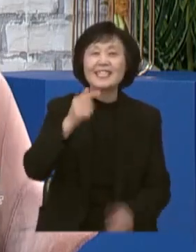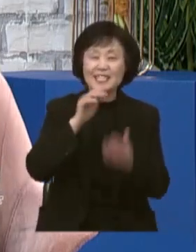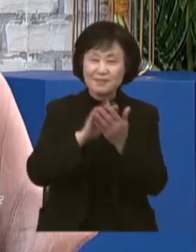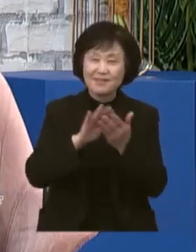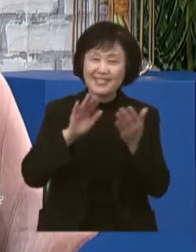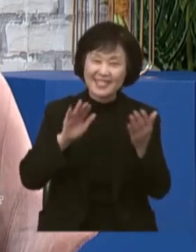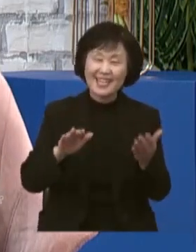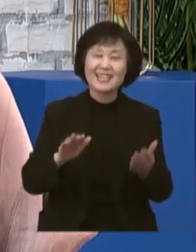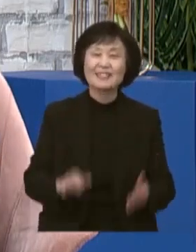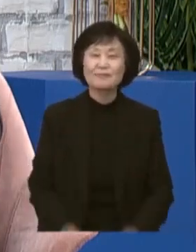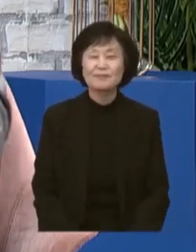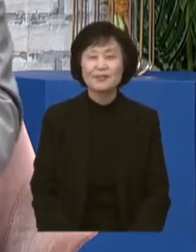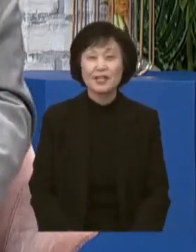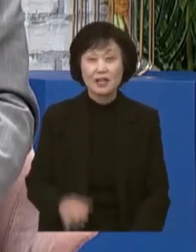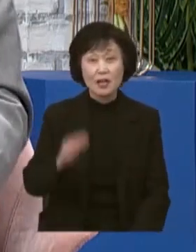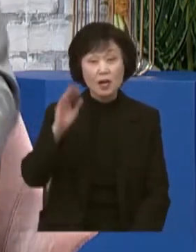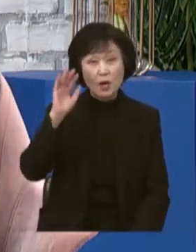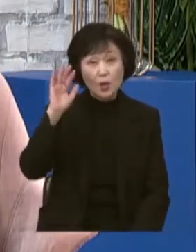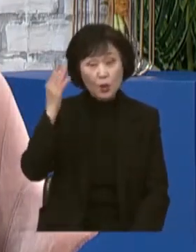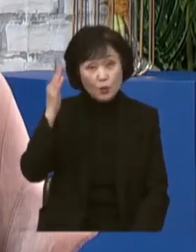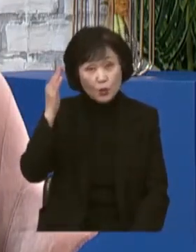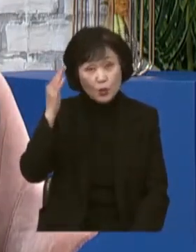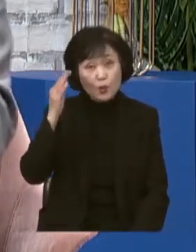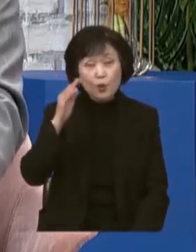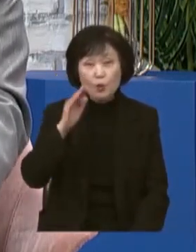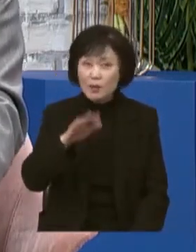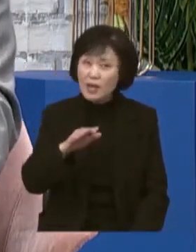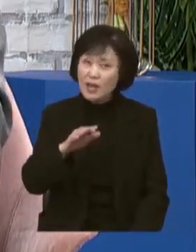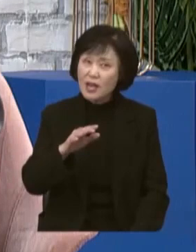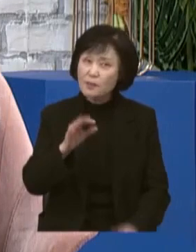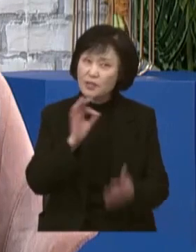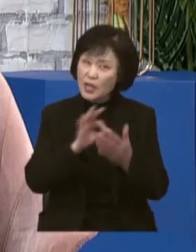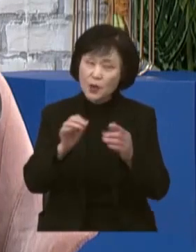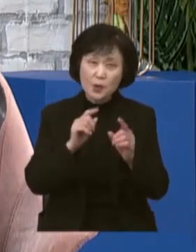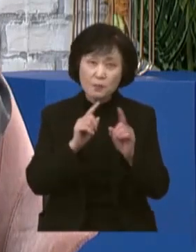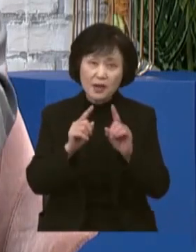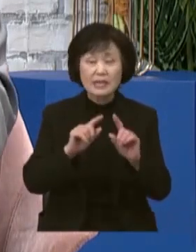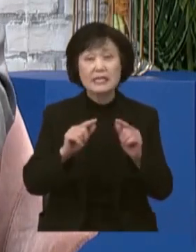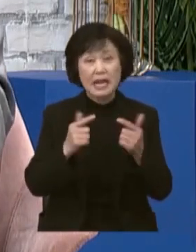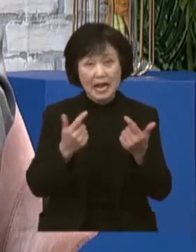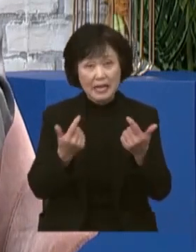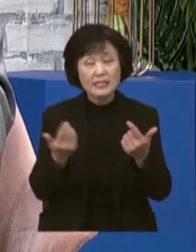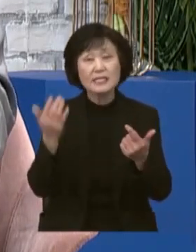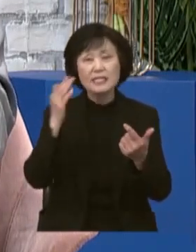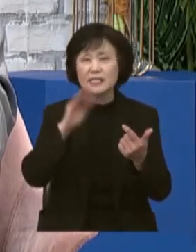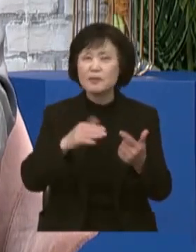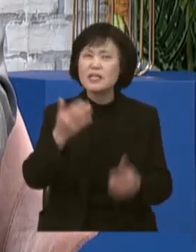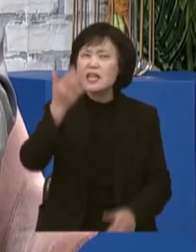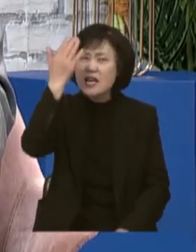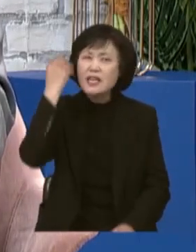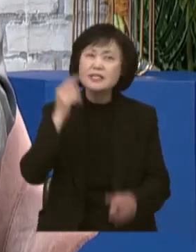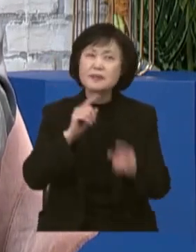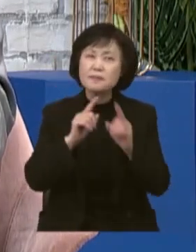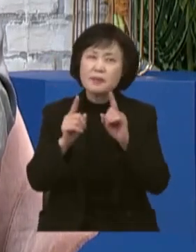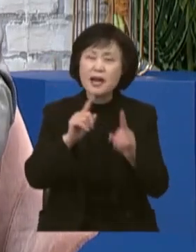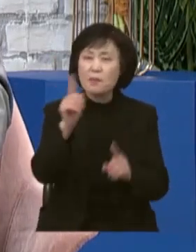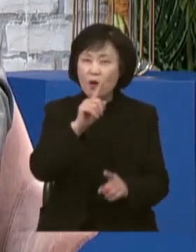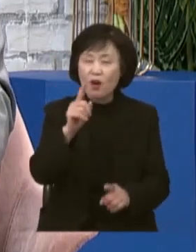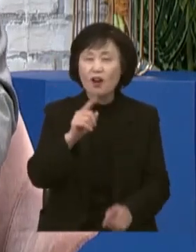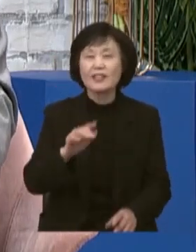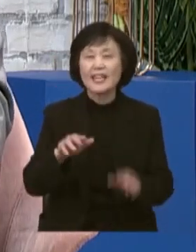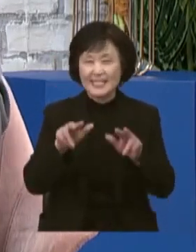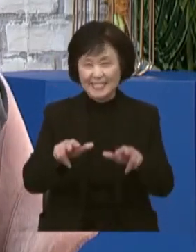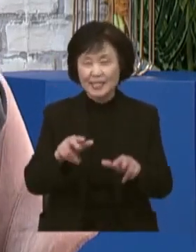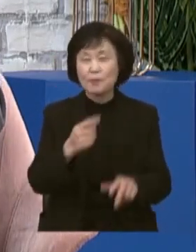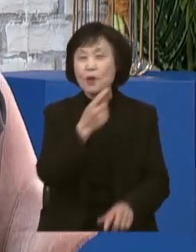김지선입니다 안녕하세요 네. 아, 요즘에는 그런 말이 없지만 네. 그전에는 이런 말이 있었다 그러는데 네.